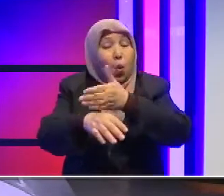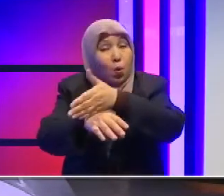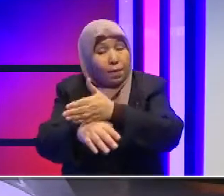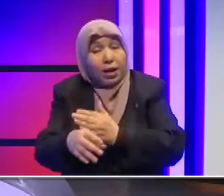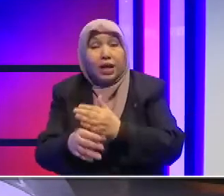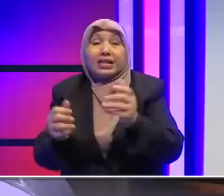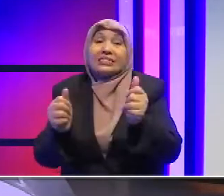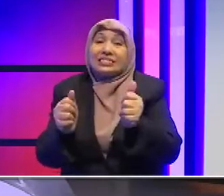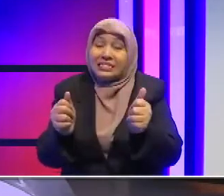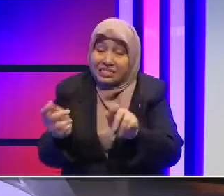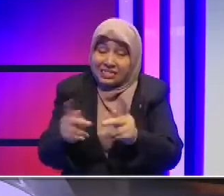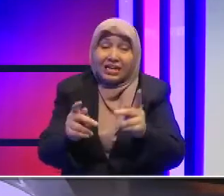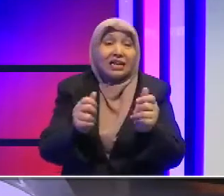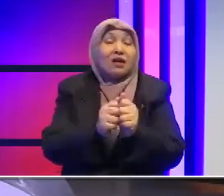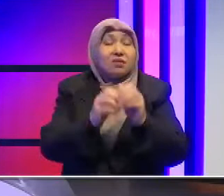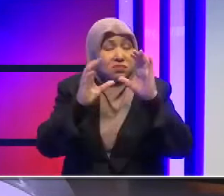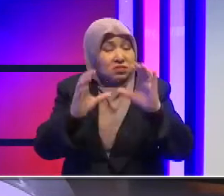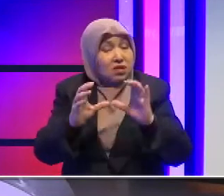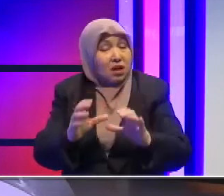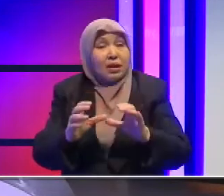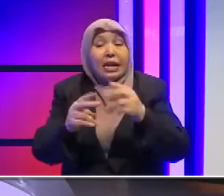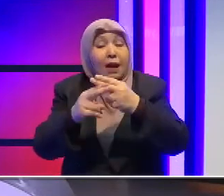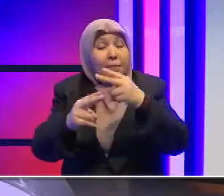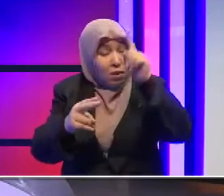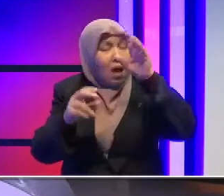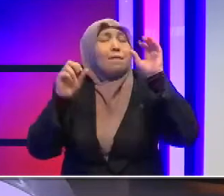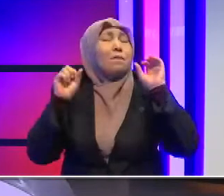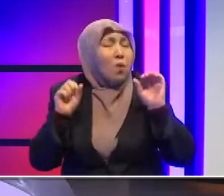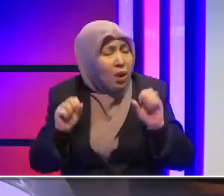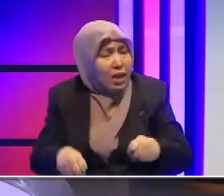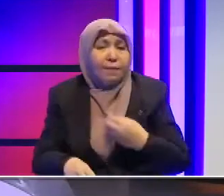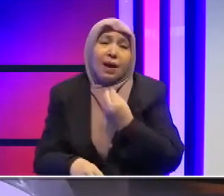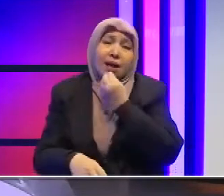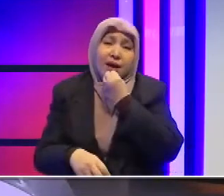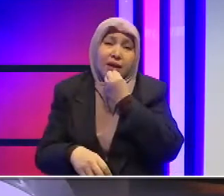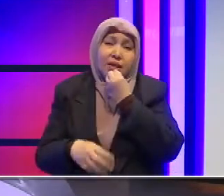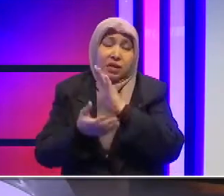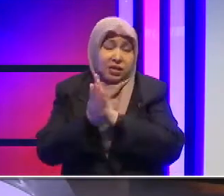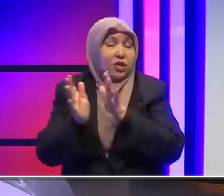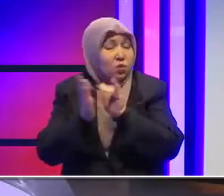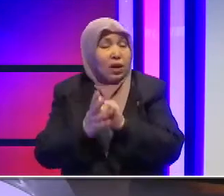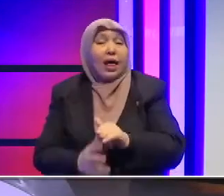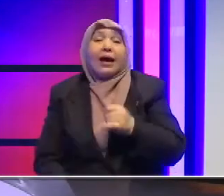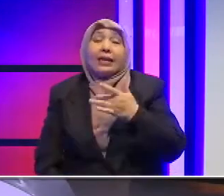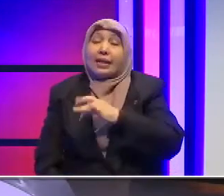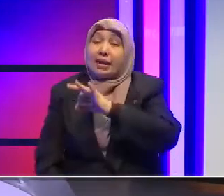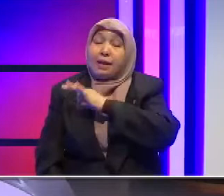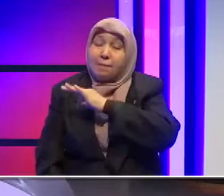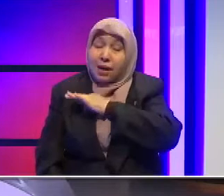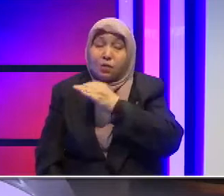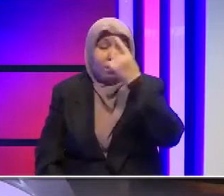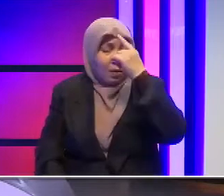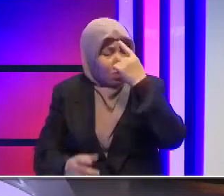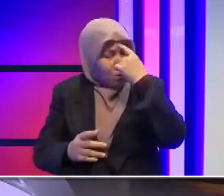dan lebih daripada itu boleh makan. Itu satu perkara yang menjadi satu nikmat kepada kita bila kita